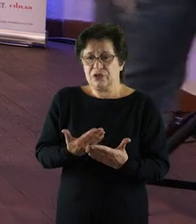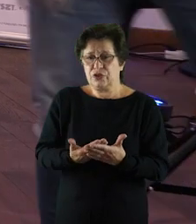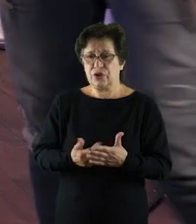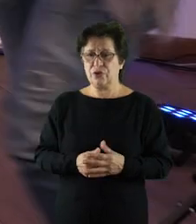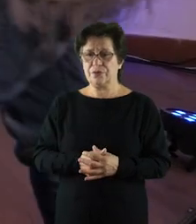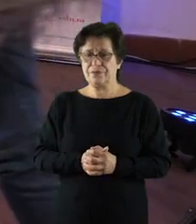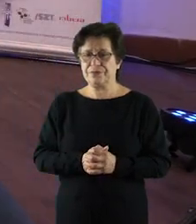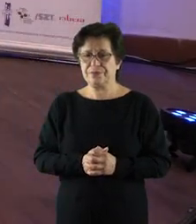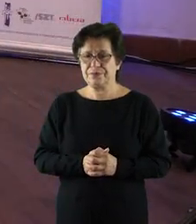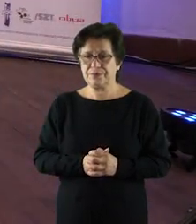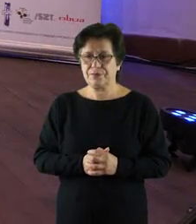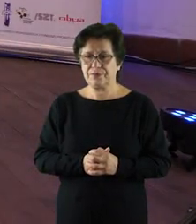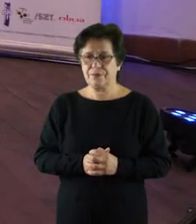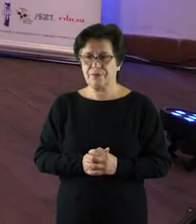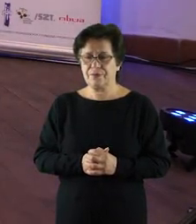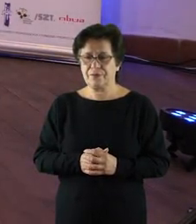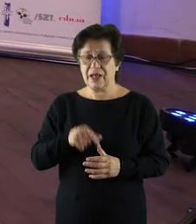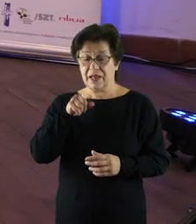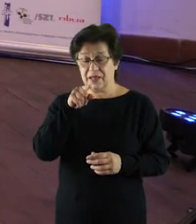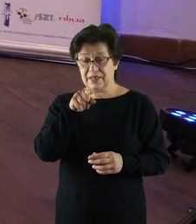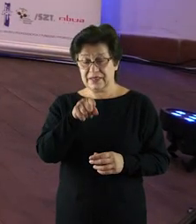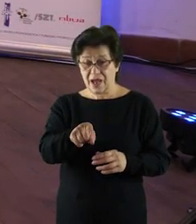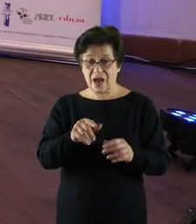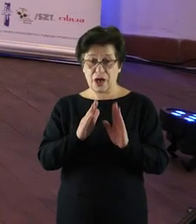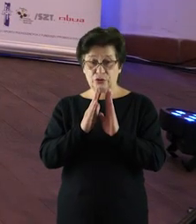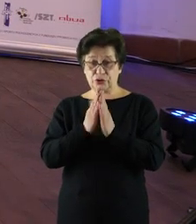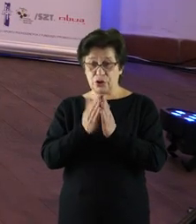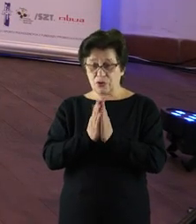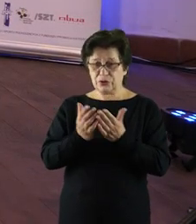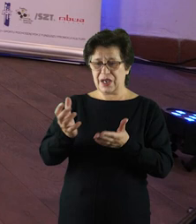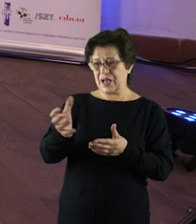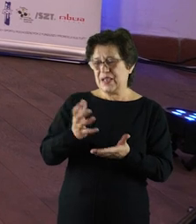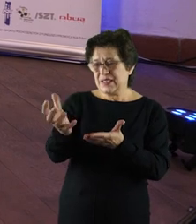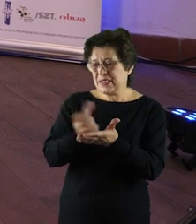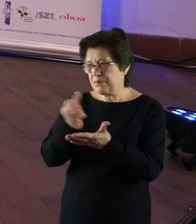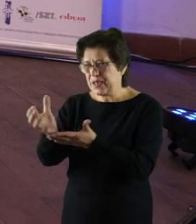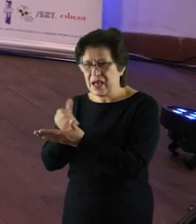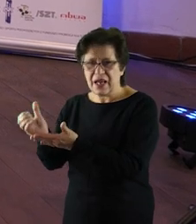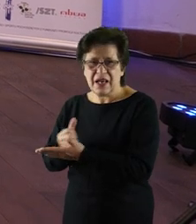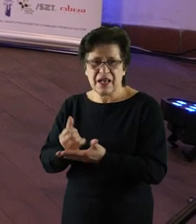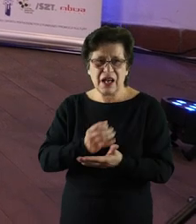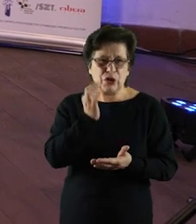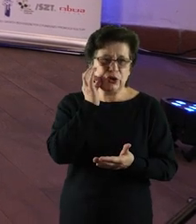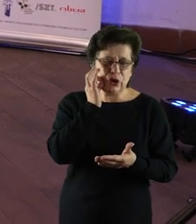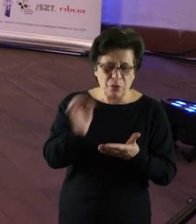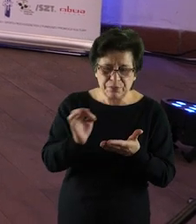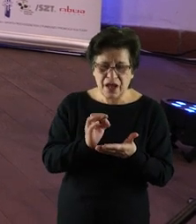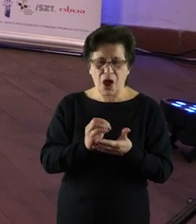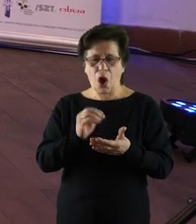cię bardzo. Nie mam pojęcia dlaczego ta książka zbiera codziennie nowe, świetne recenzje. Wszyscy ją